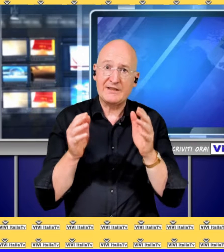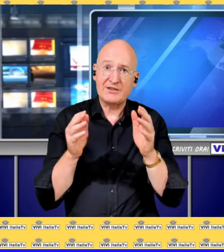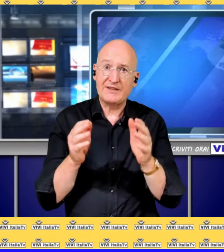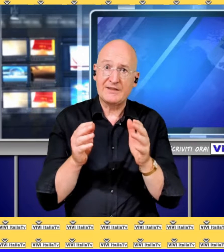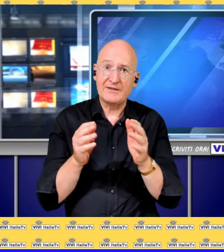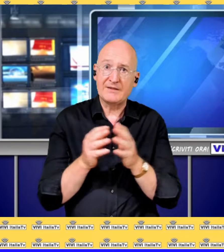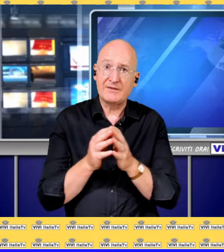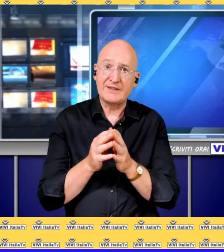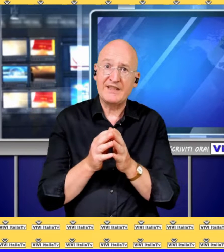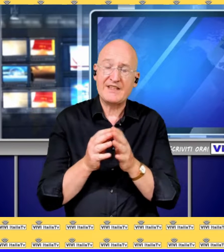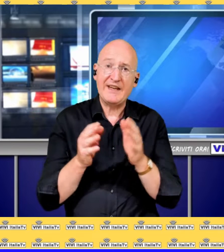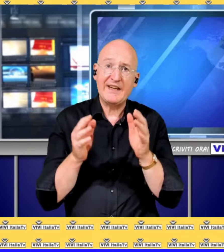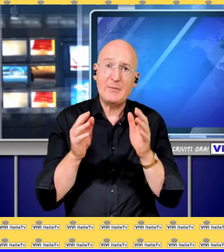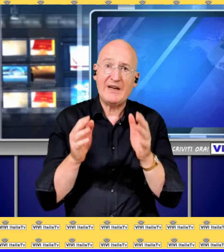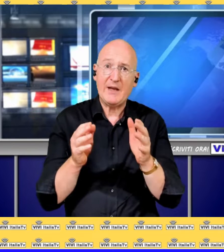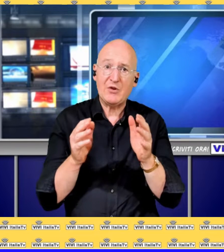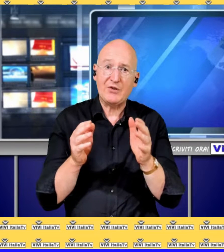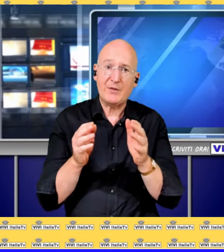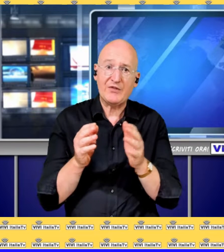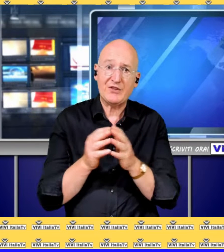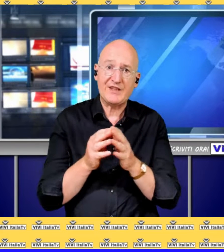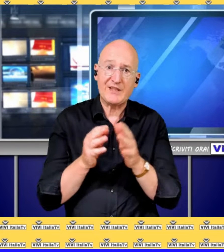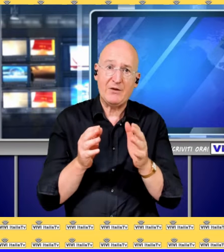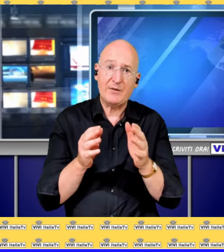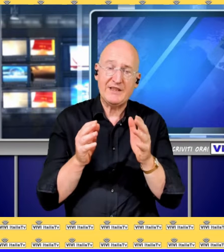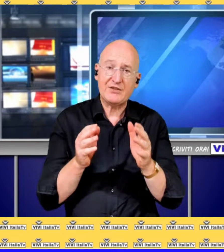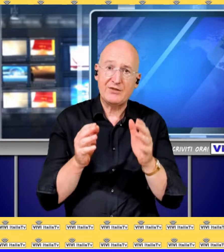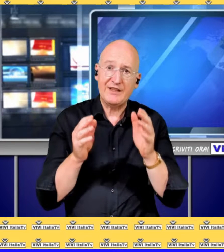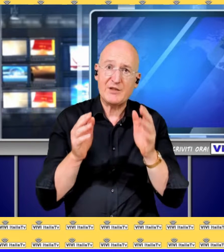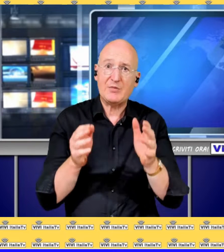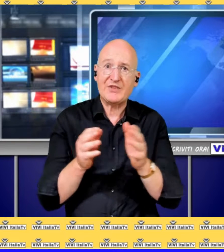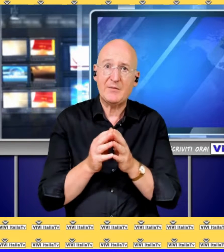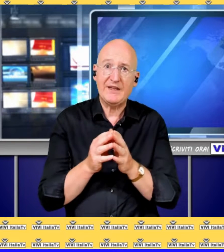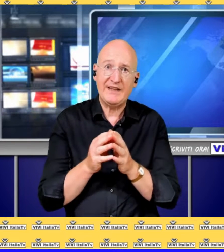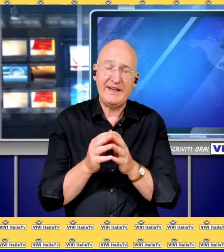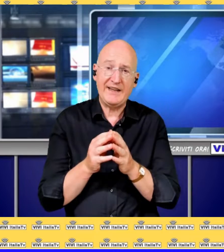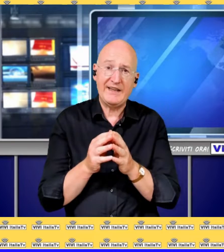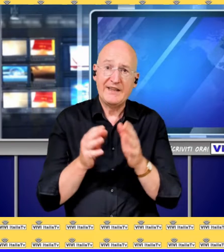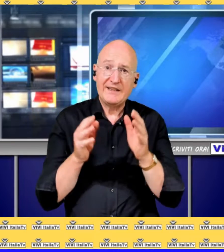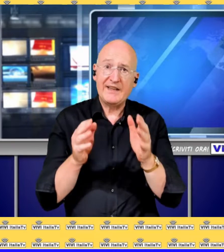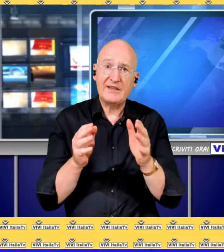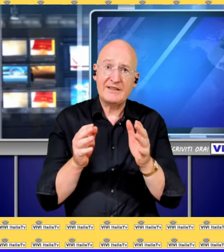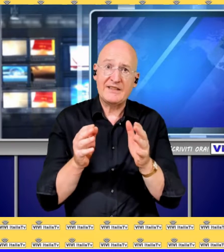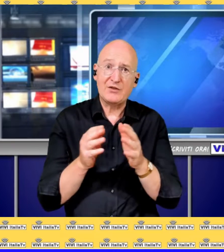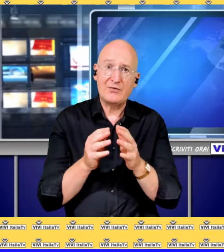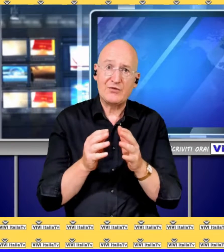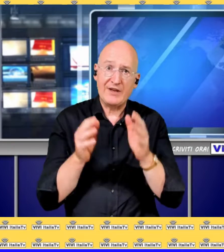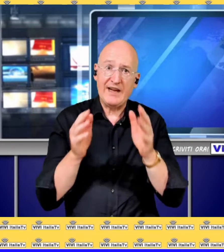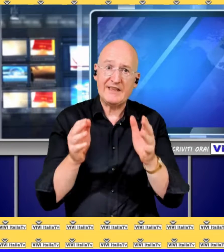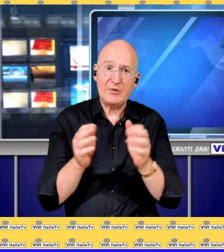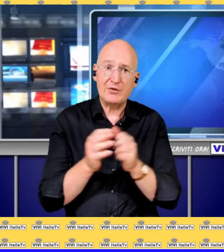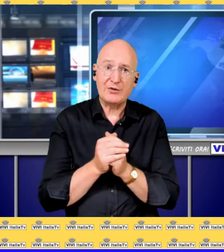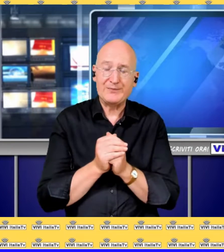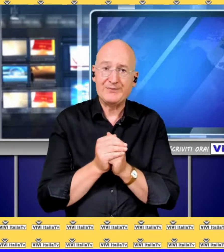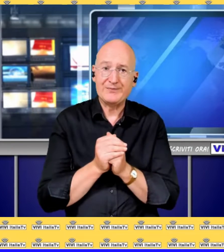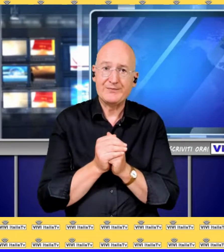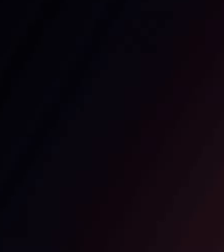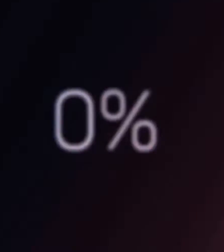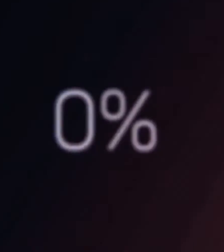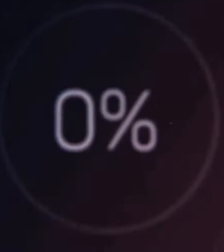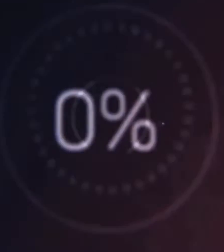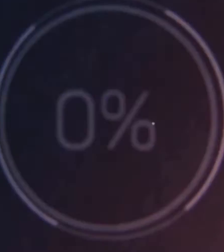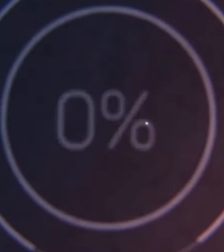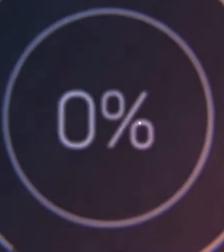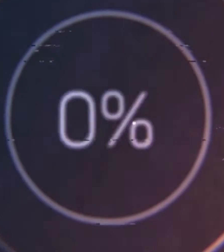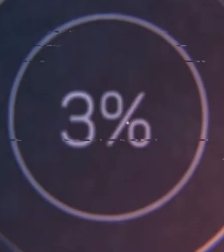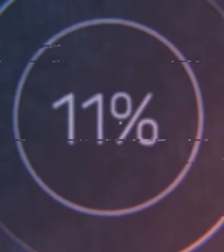questa energia, ne parliamo con la professoressa Paola Battistoni, responsabile dell'Enea del centro fusione. A tra poco.